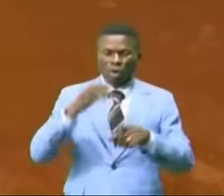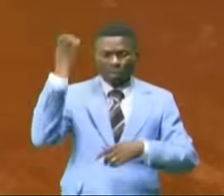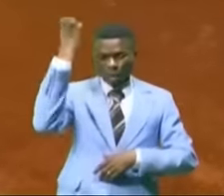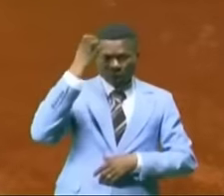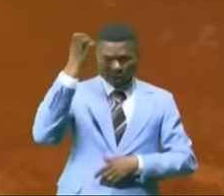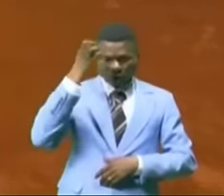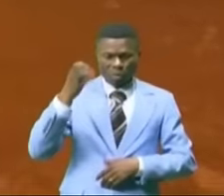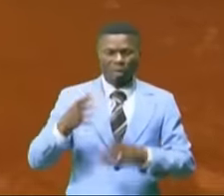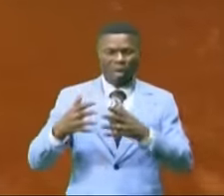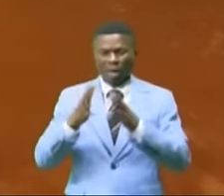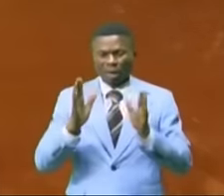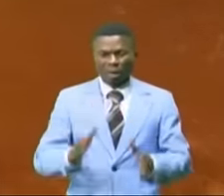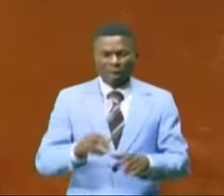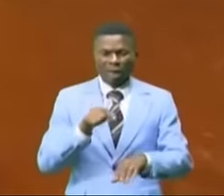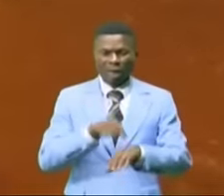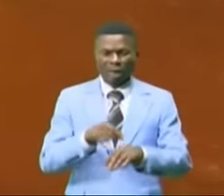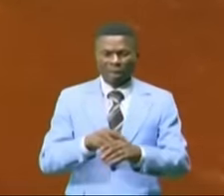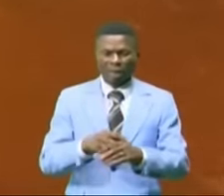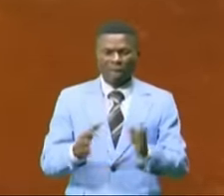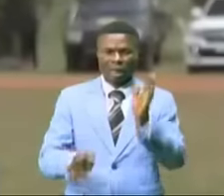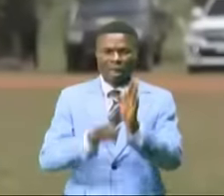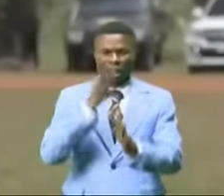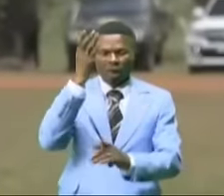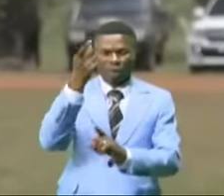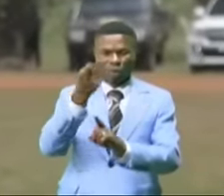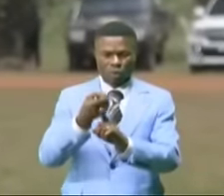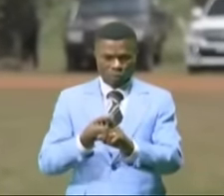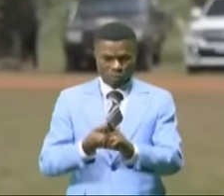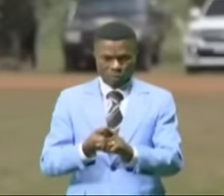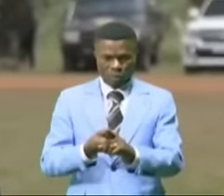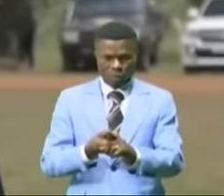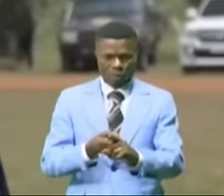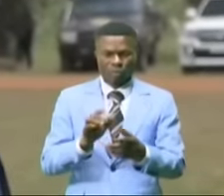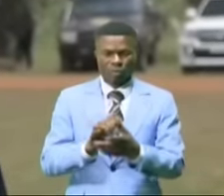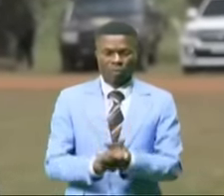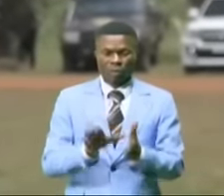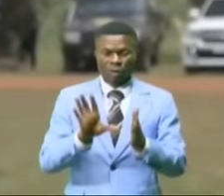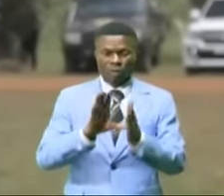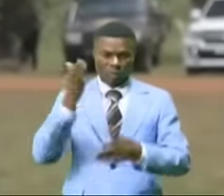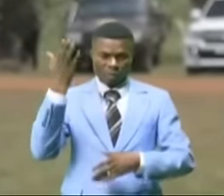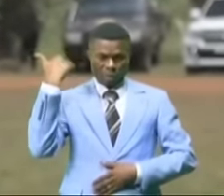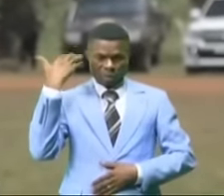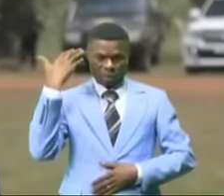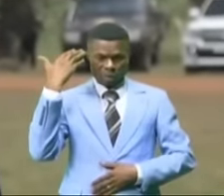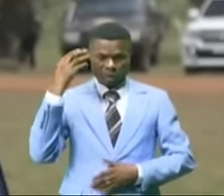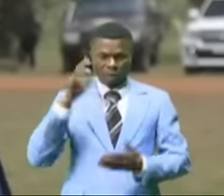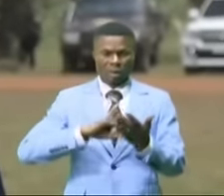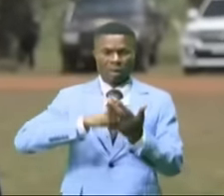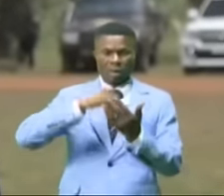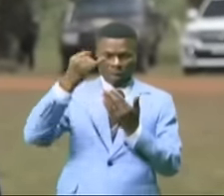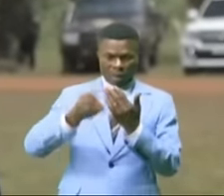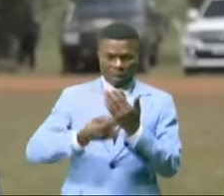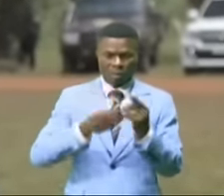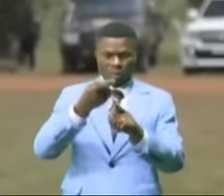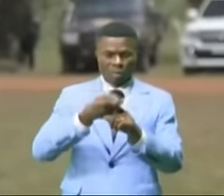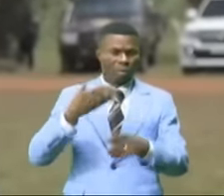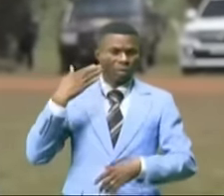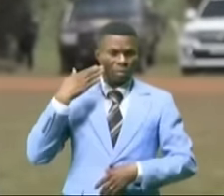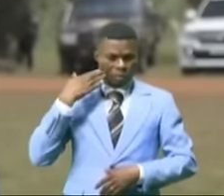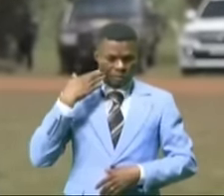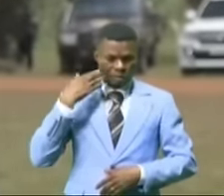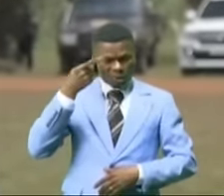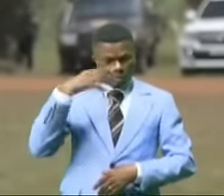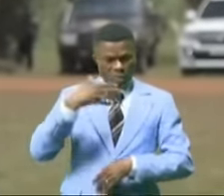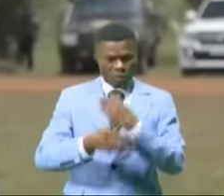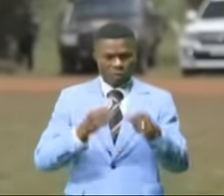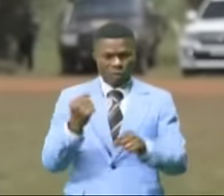internationaux dans une durée de 14 mois. Les premières images et les plans masse pour le